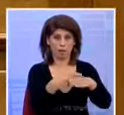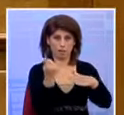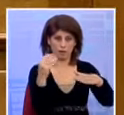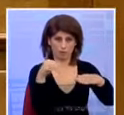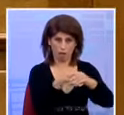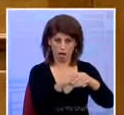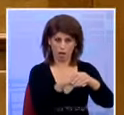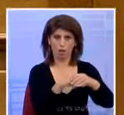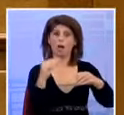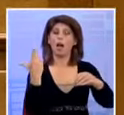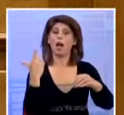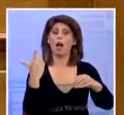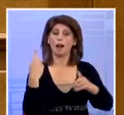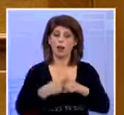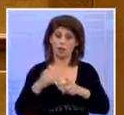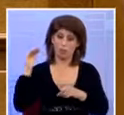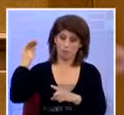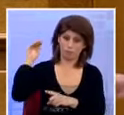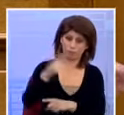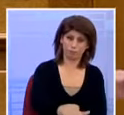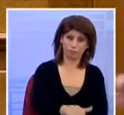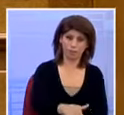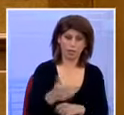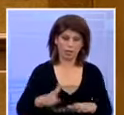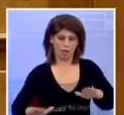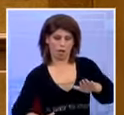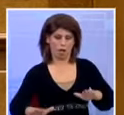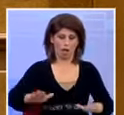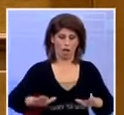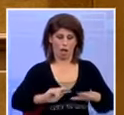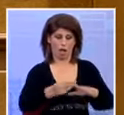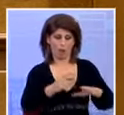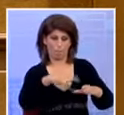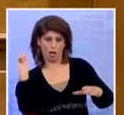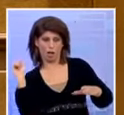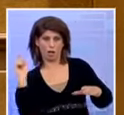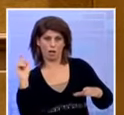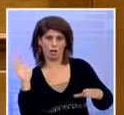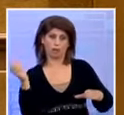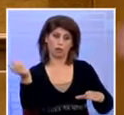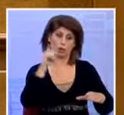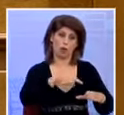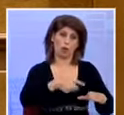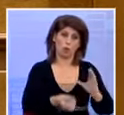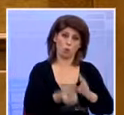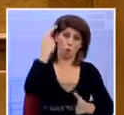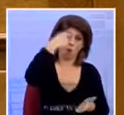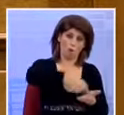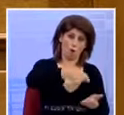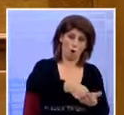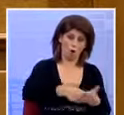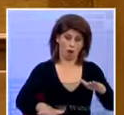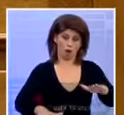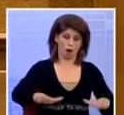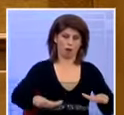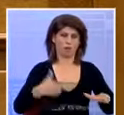αν οδηγήσετε τη χώρα σε κατάρρευση ή με το ένα πόδι εκτός ευρώ και με το άλλο με φορολογικές καινούριους φόρους, θα